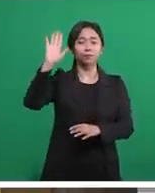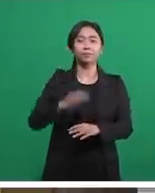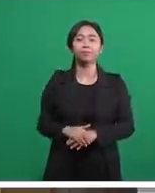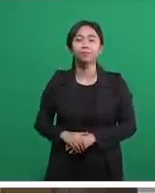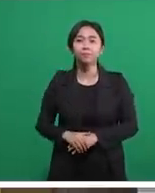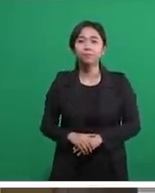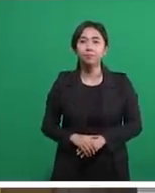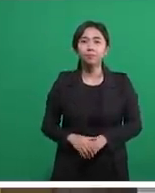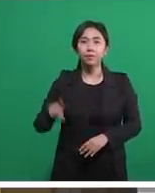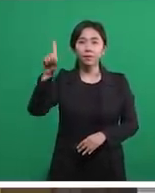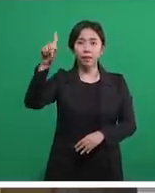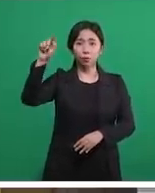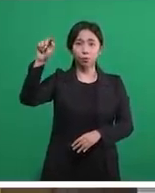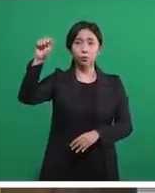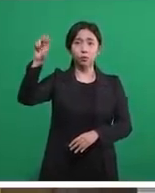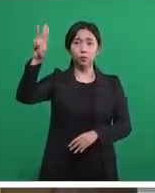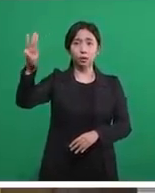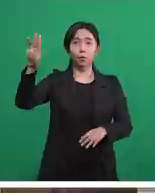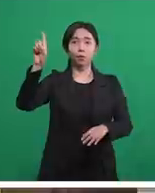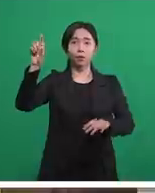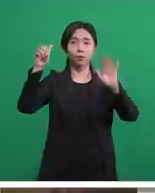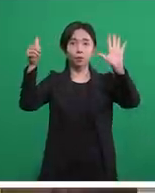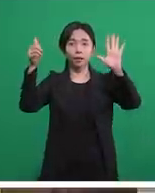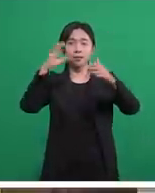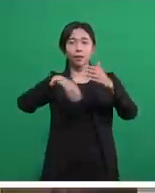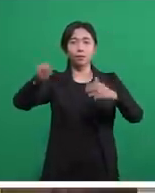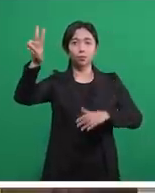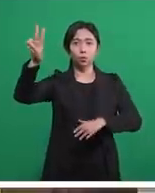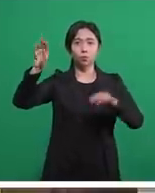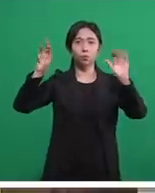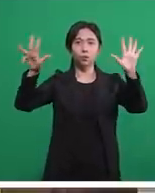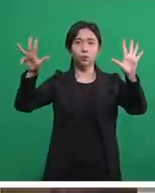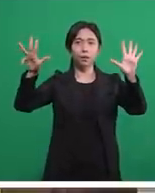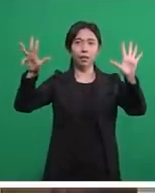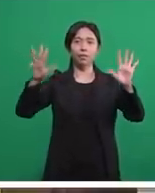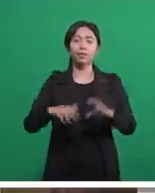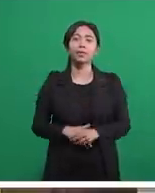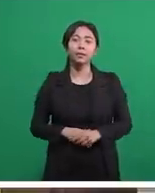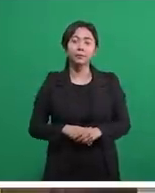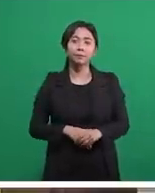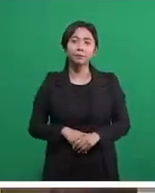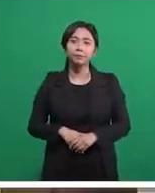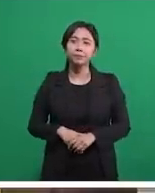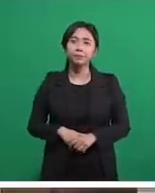kasih-Nya. 1 Tawarikh pasal 16 ayat 29 menyatakan,